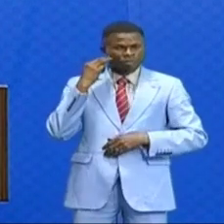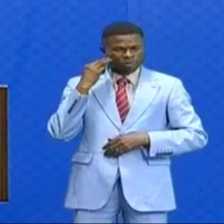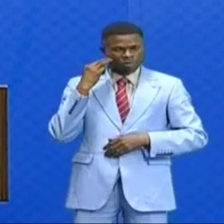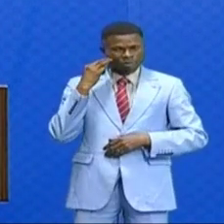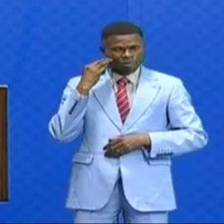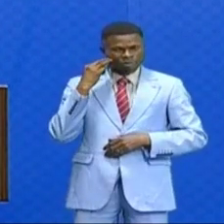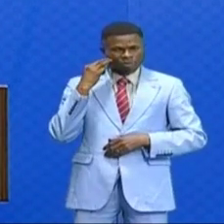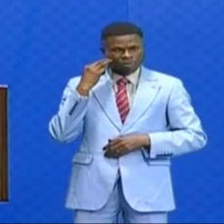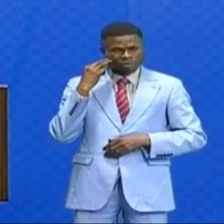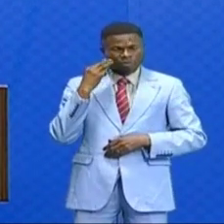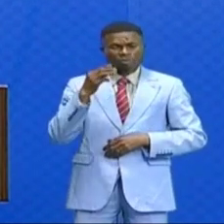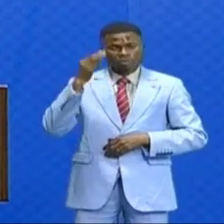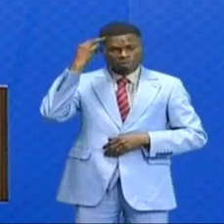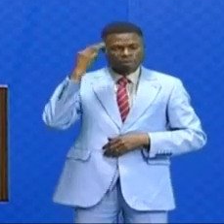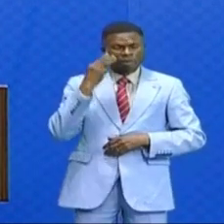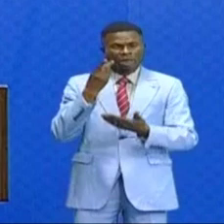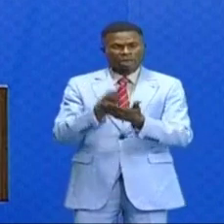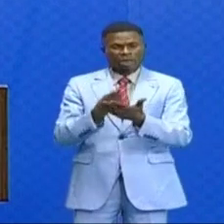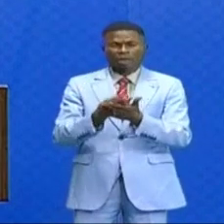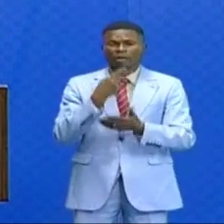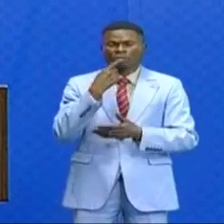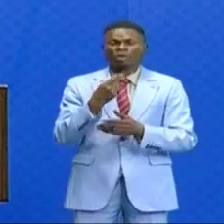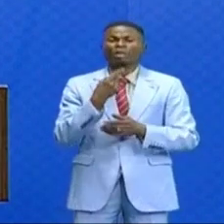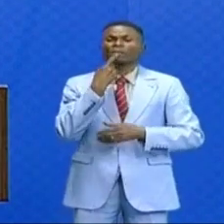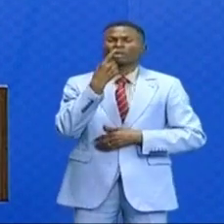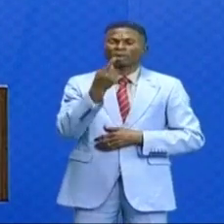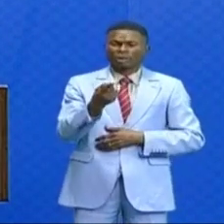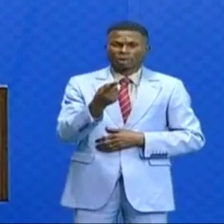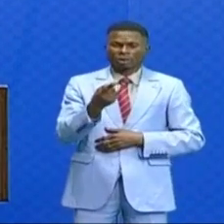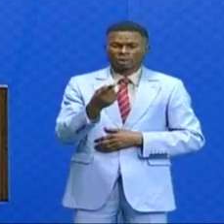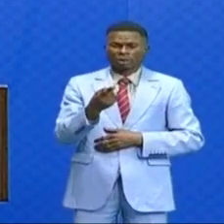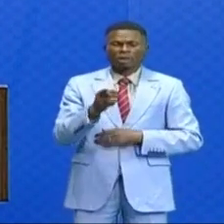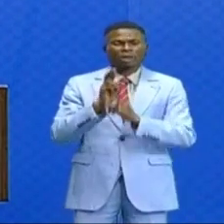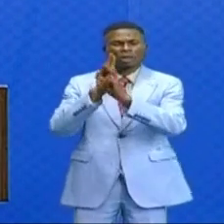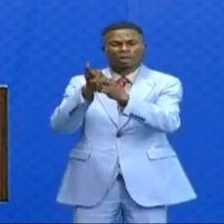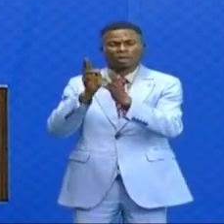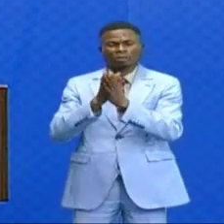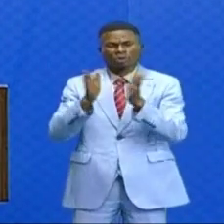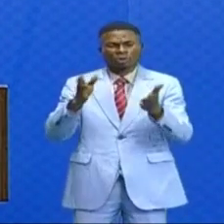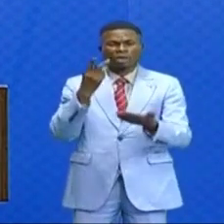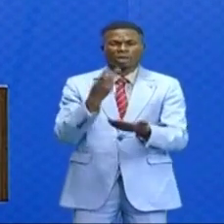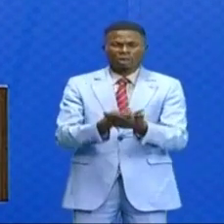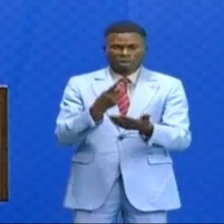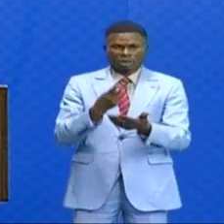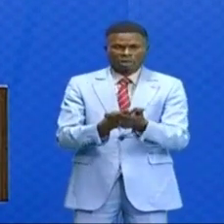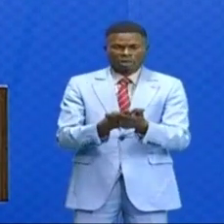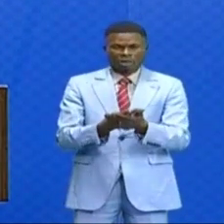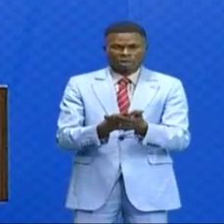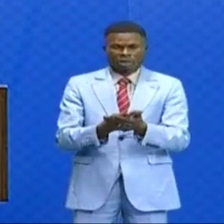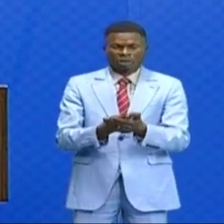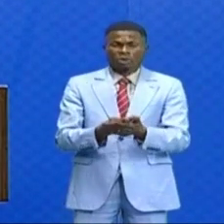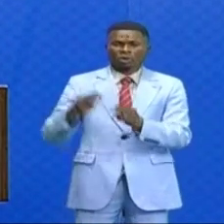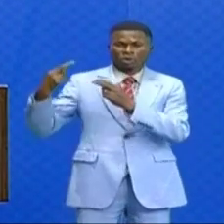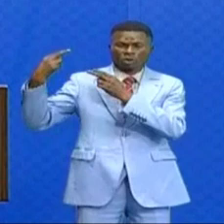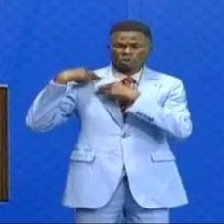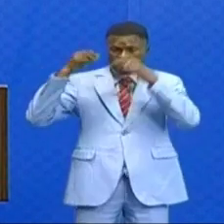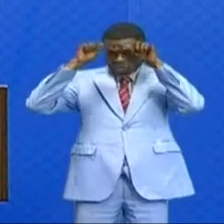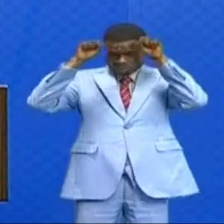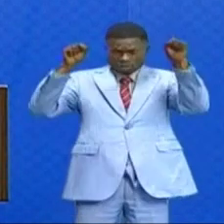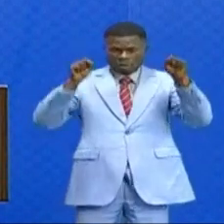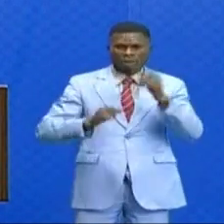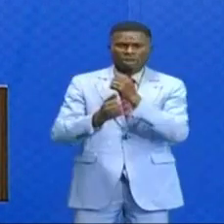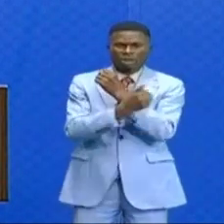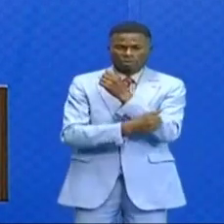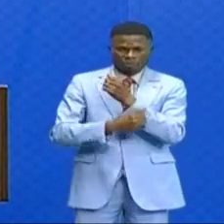ministres. Il a par la suite indiqué que les États généraux des sports, qui sont placés sous le haut patronage du président de la